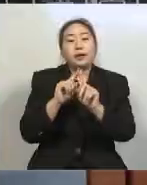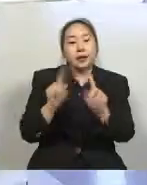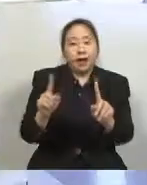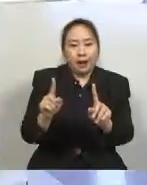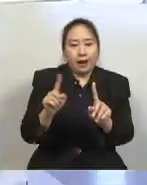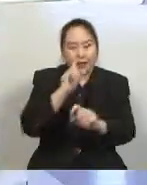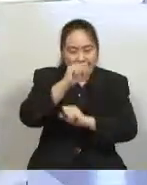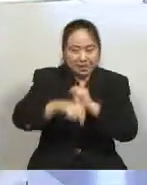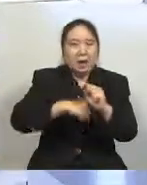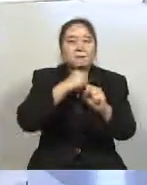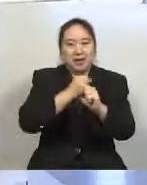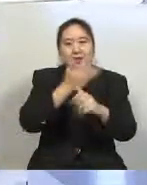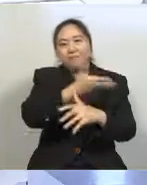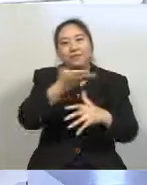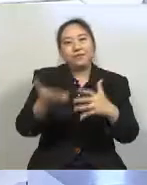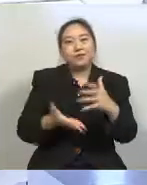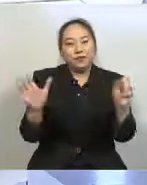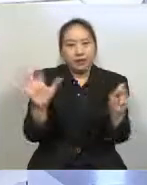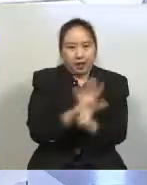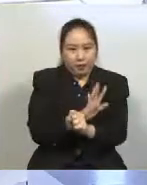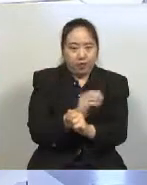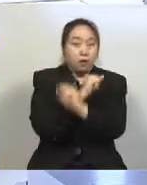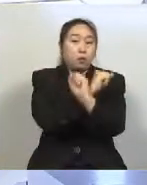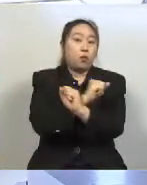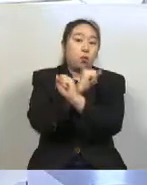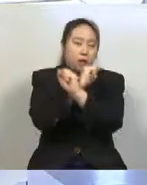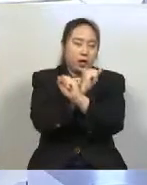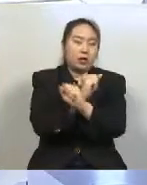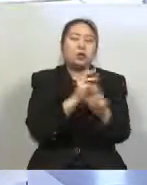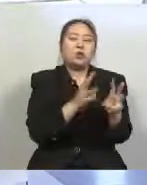แพร่ระบาดกันทั้งปีเพราะนั้นการป้องกันคือทางออกที่ดีที่สุดนะครับ